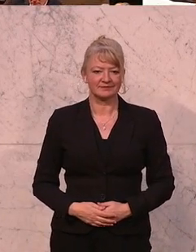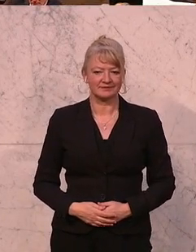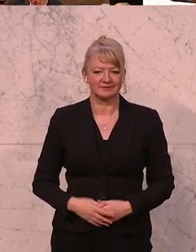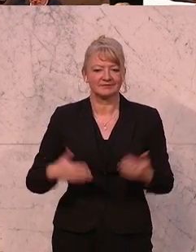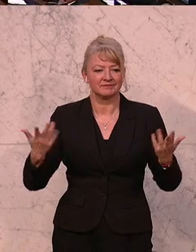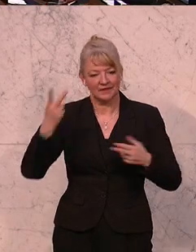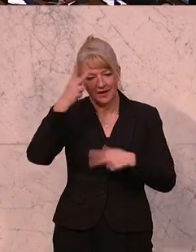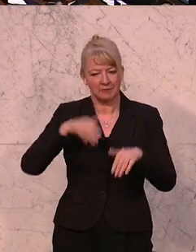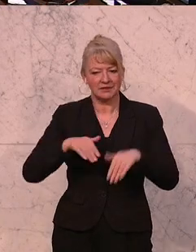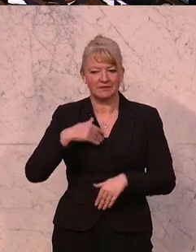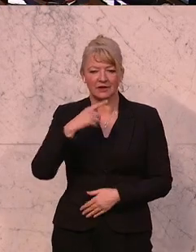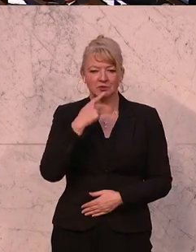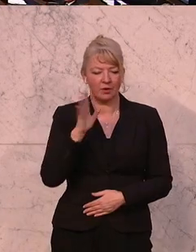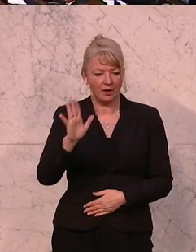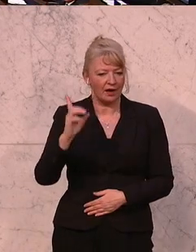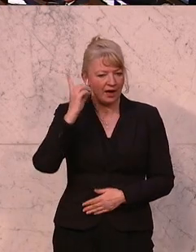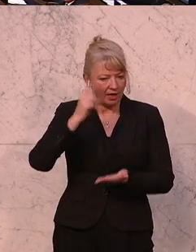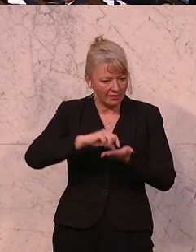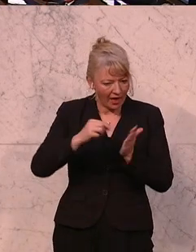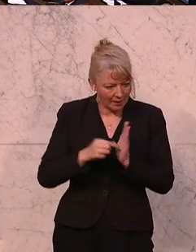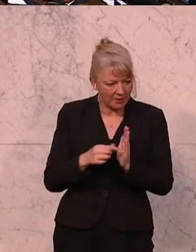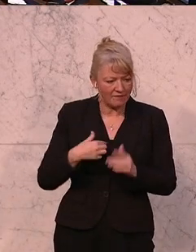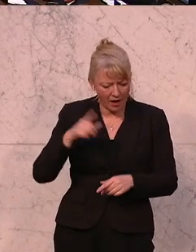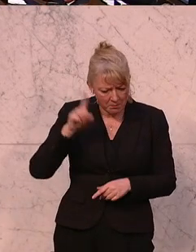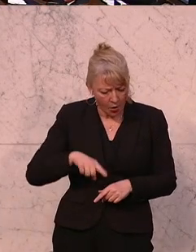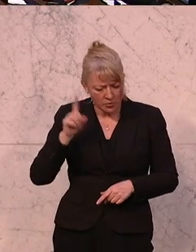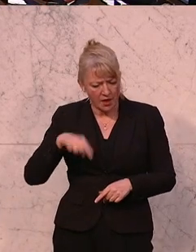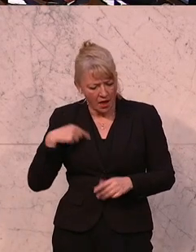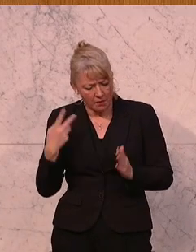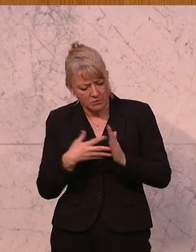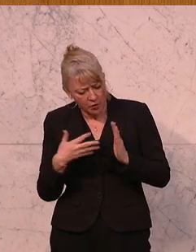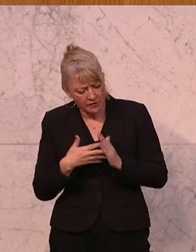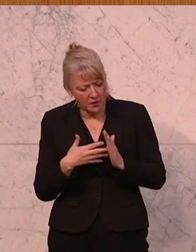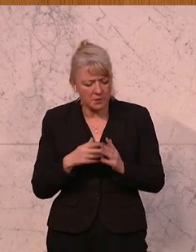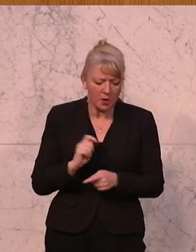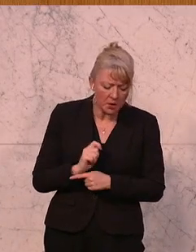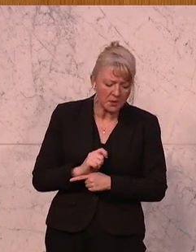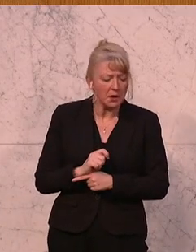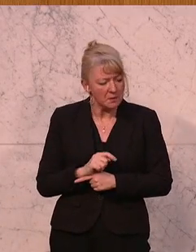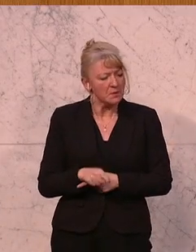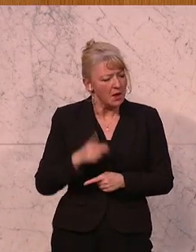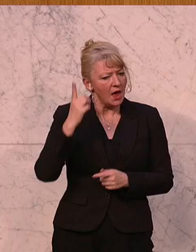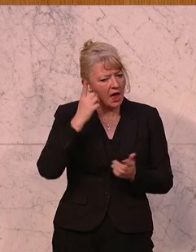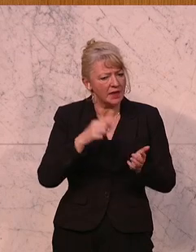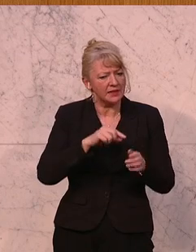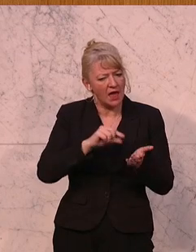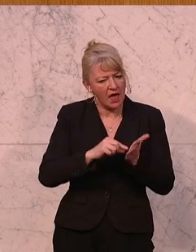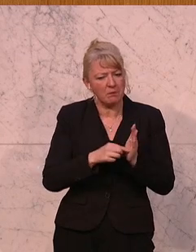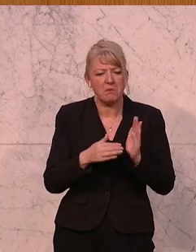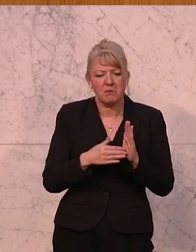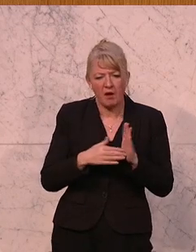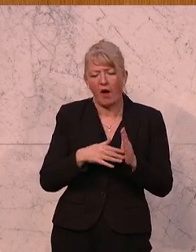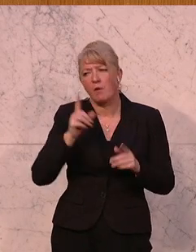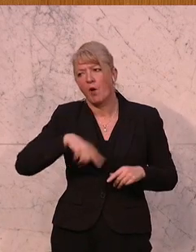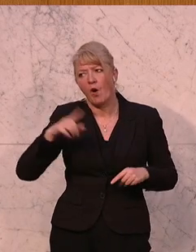und der Herr Minister hat gesagt, so eine Handy-App, nachdem er monatelang geprüft und beobachtet hat, so eine Handy-App, die braucht natürlich auch Zeit. Das dauert